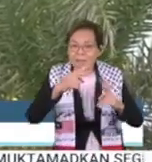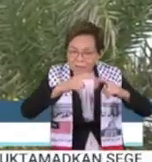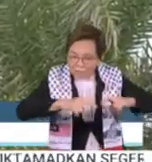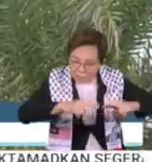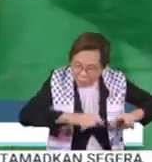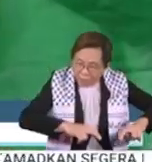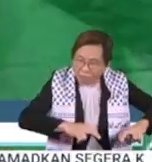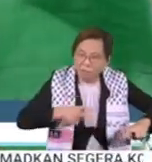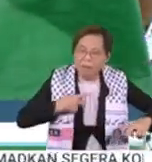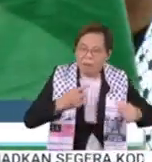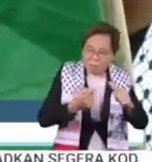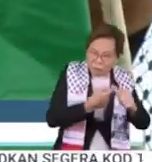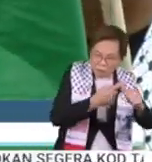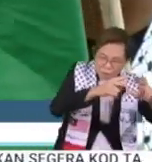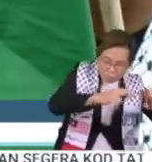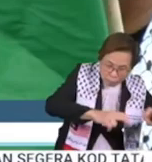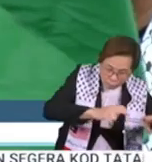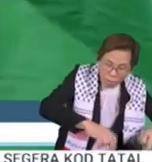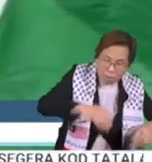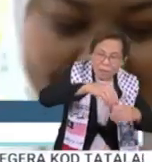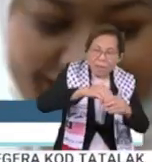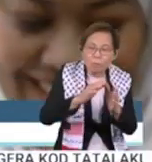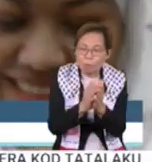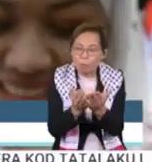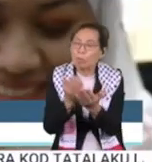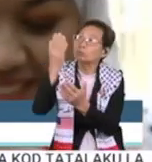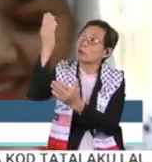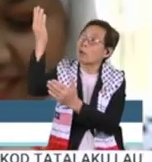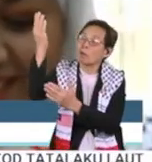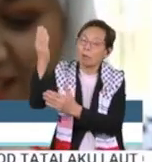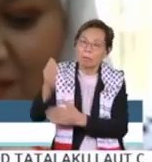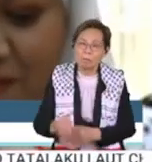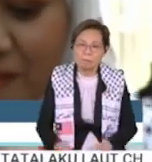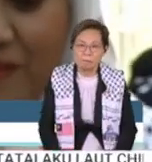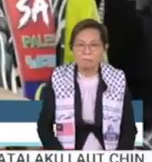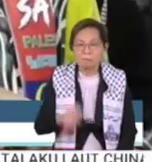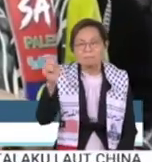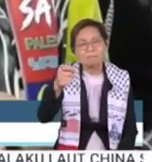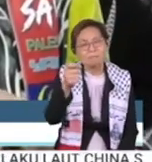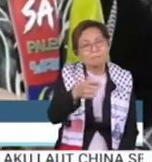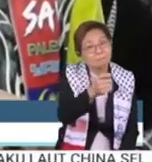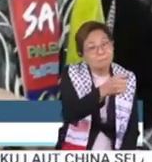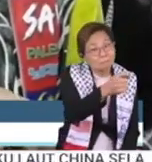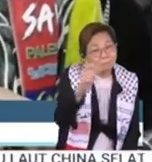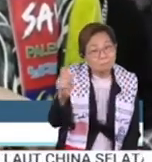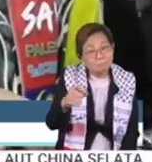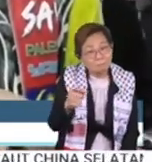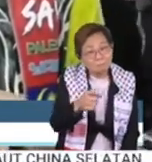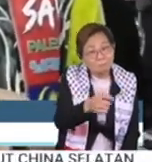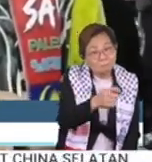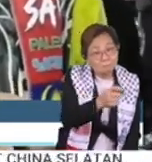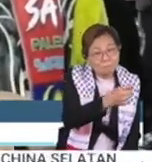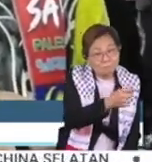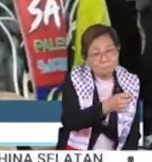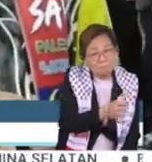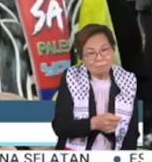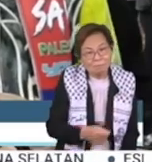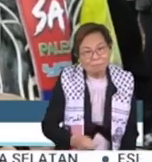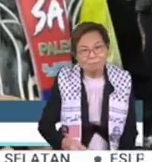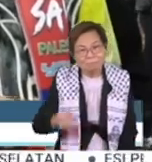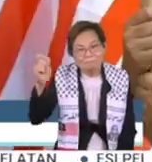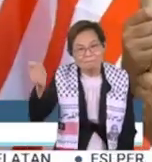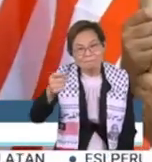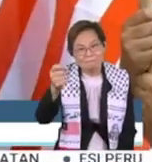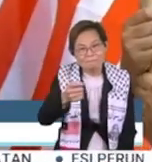siasat terlebih dahulu. Sebab tu dalam Quran, antusibu qauman bijahalatin fatusbihu ala ma